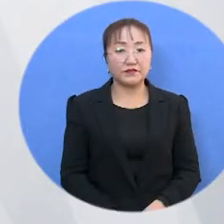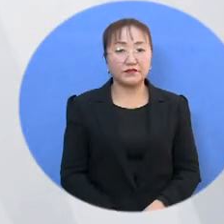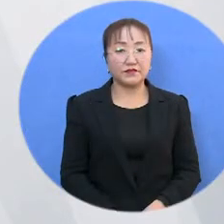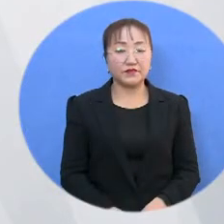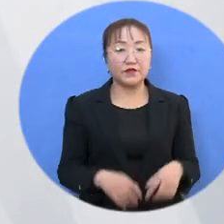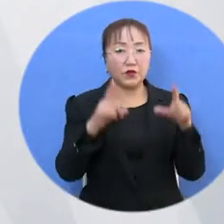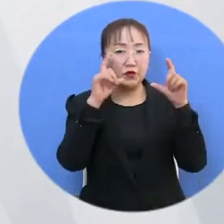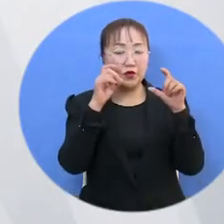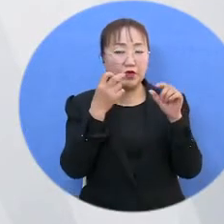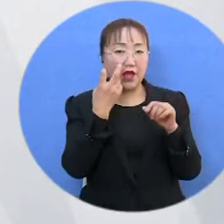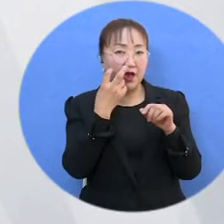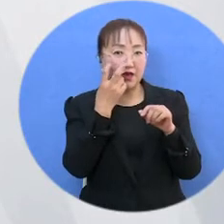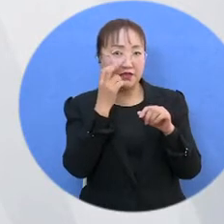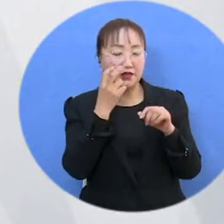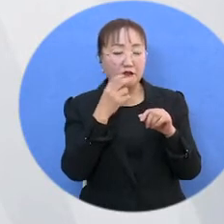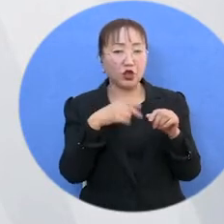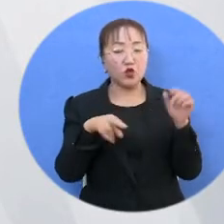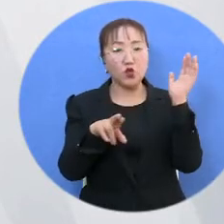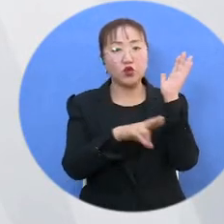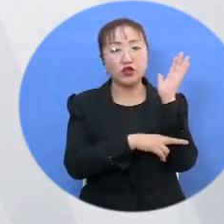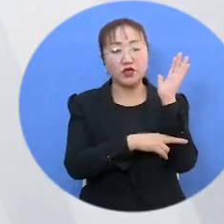Зургийг ажиглаад өдрийн дэглэмээ зохиогоорой.